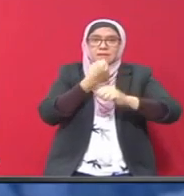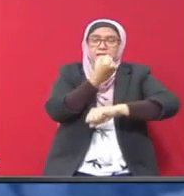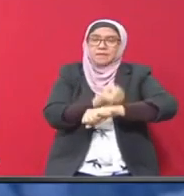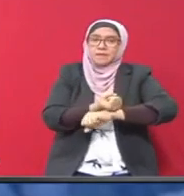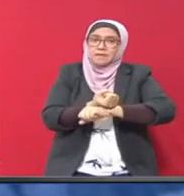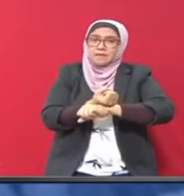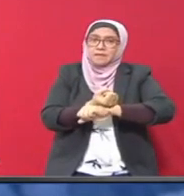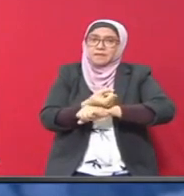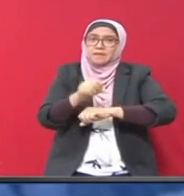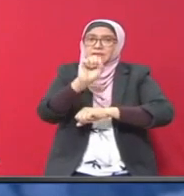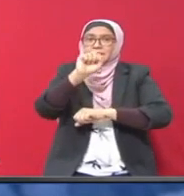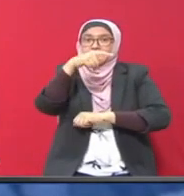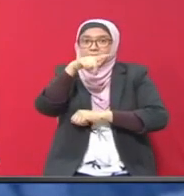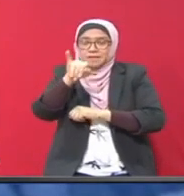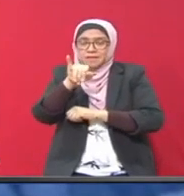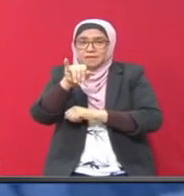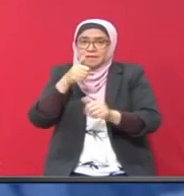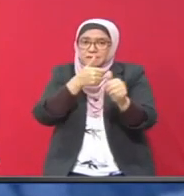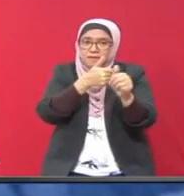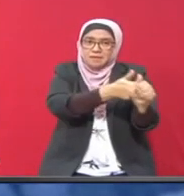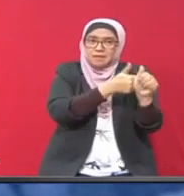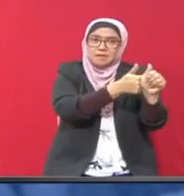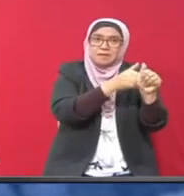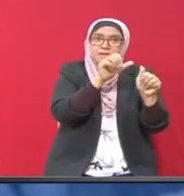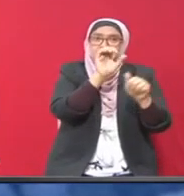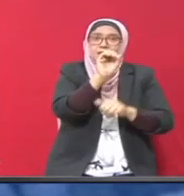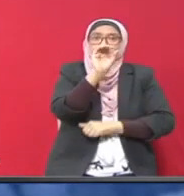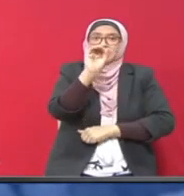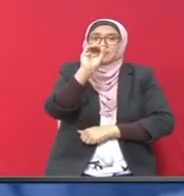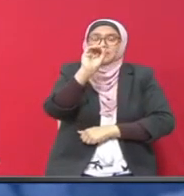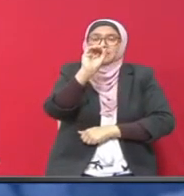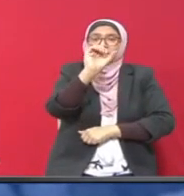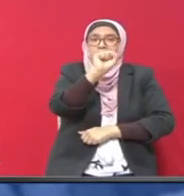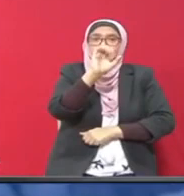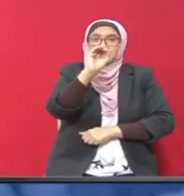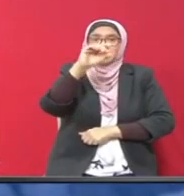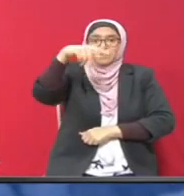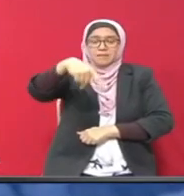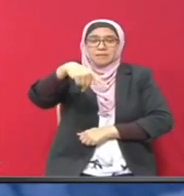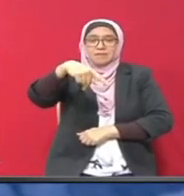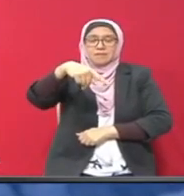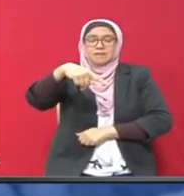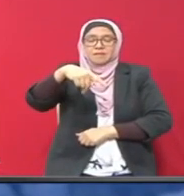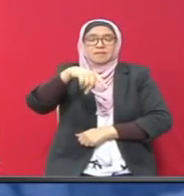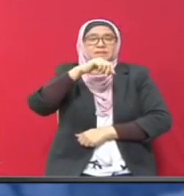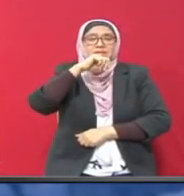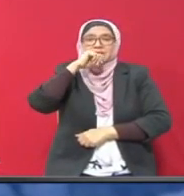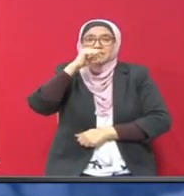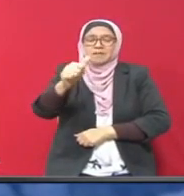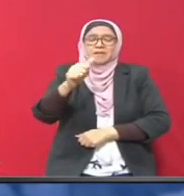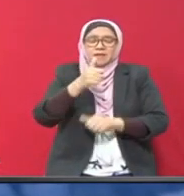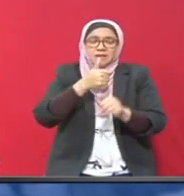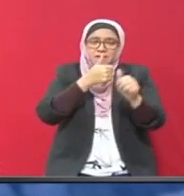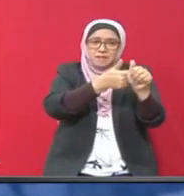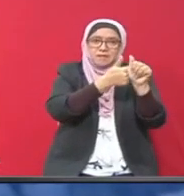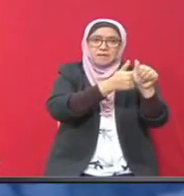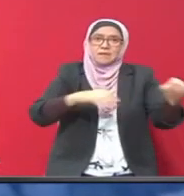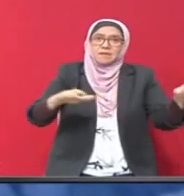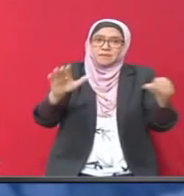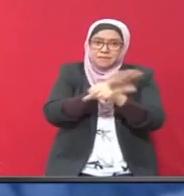garis panduan ngopi yang ditetapkan oleh MKN kemungkinan besar tidak dapat dipatuhi dengan sepenuhnya